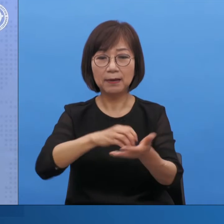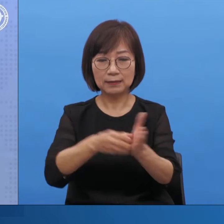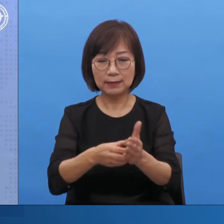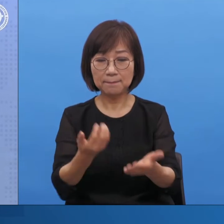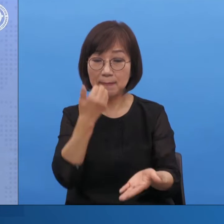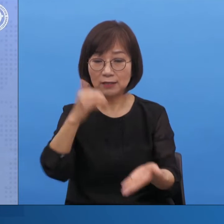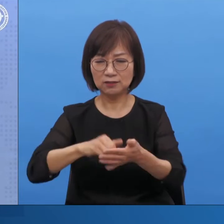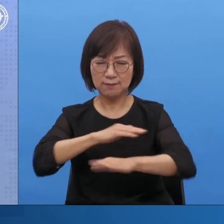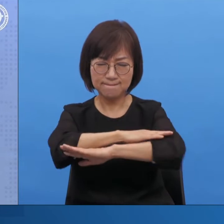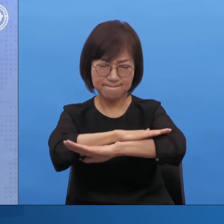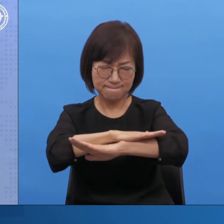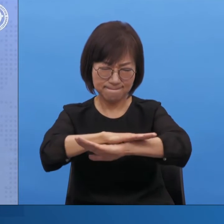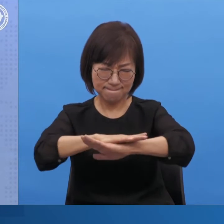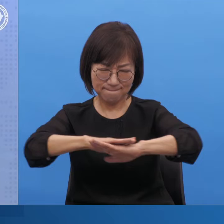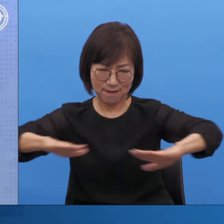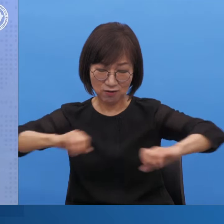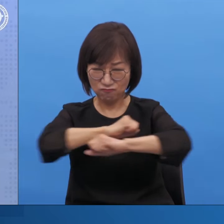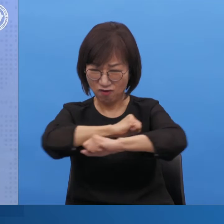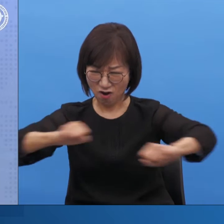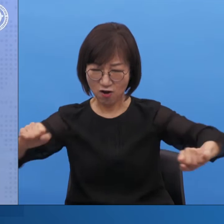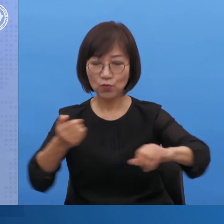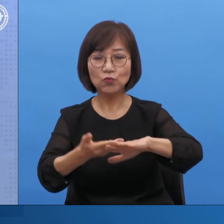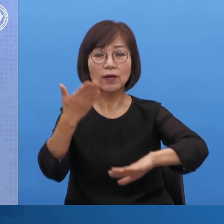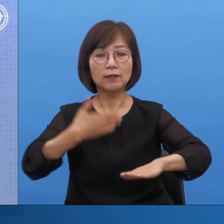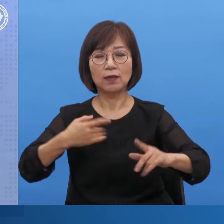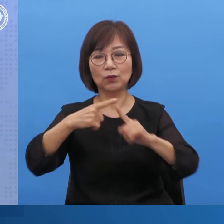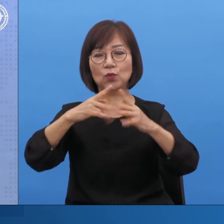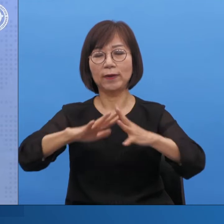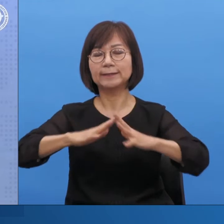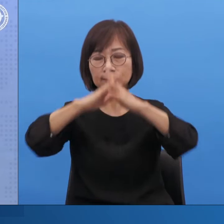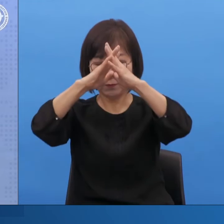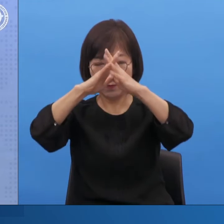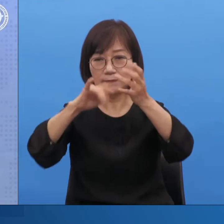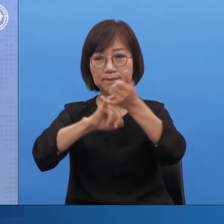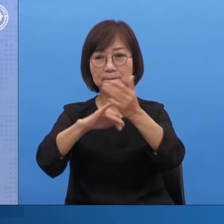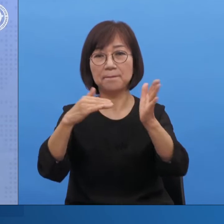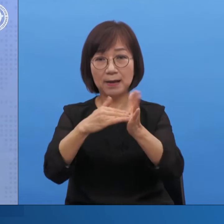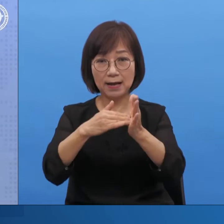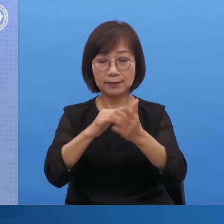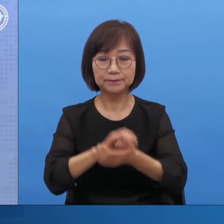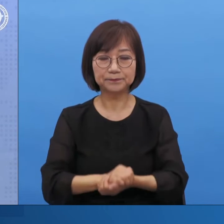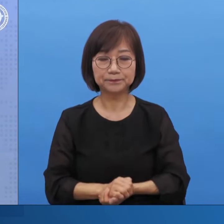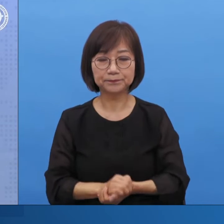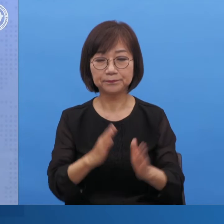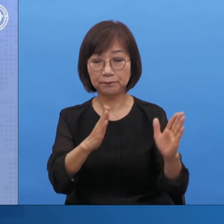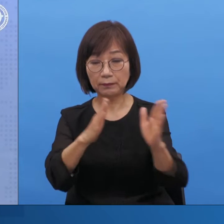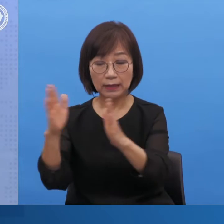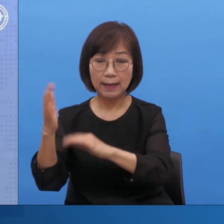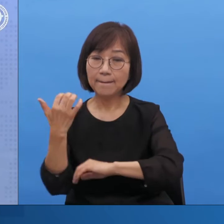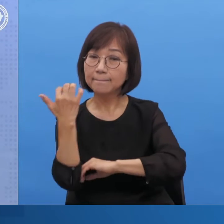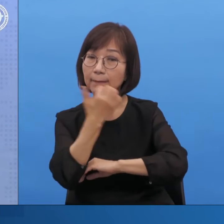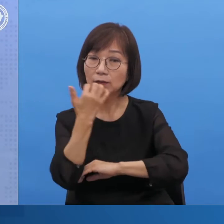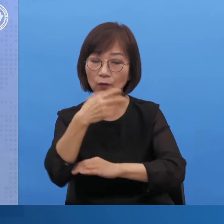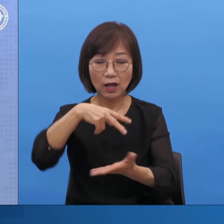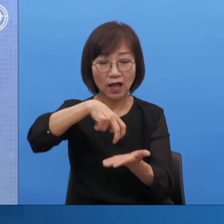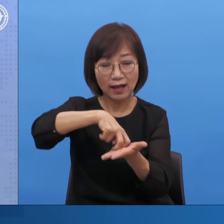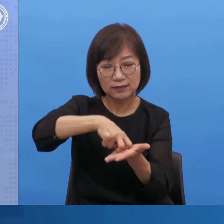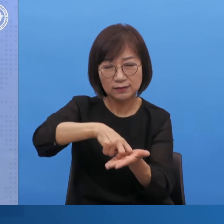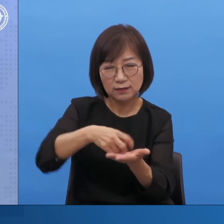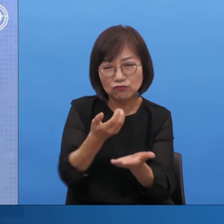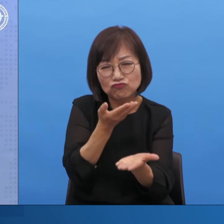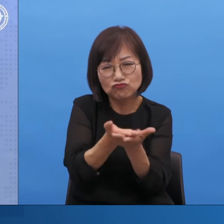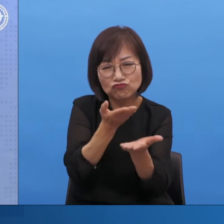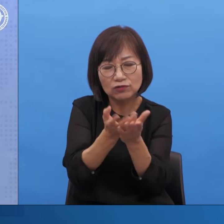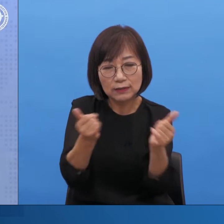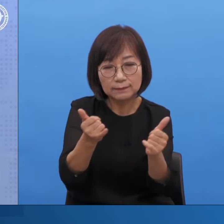embrace the whole universe." 이러다가 베드로가 여러분 안전뱅이 이렇게 세우고 난 뒤에 법정에 섰잖아요. And so Peter, he went and he brought